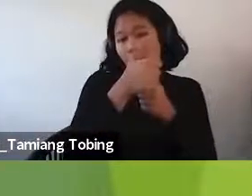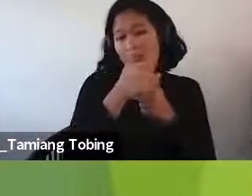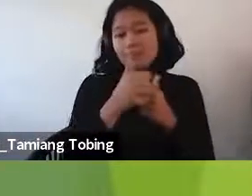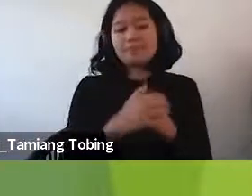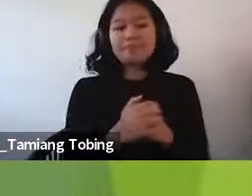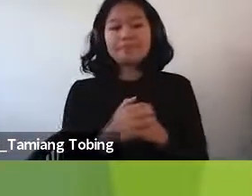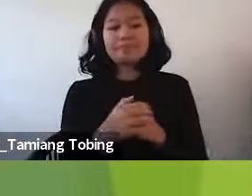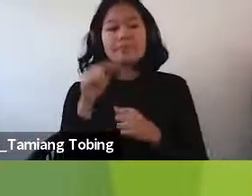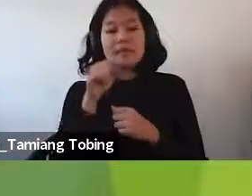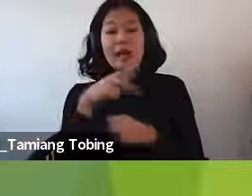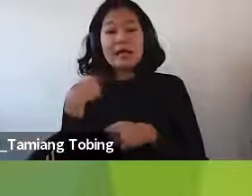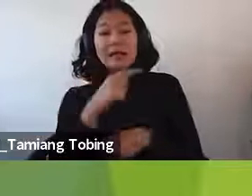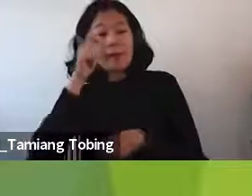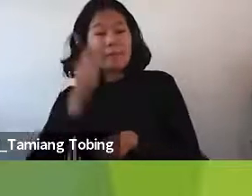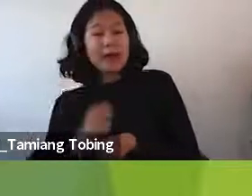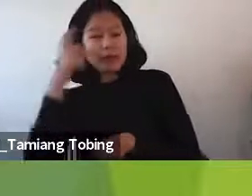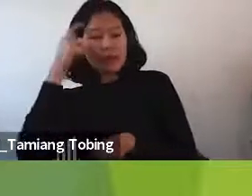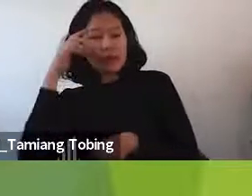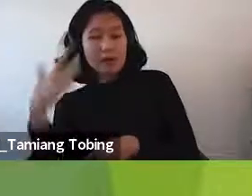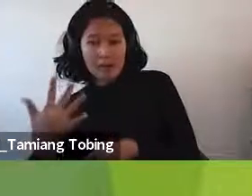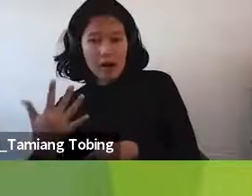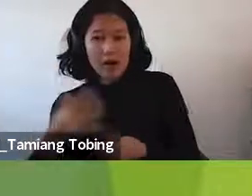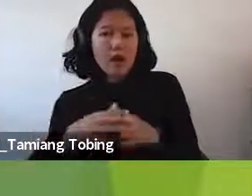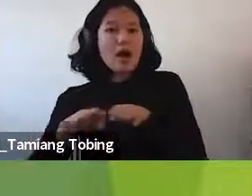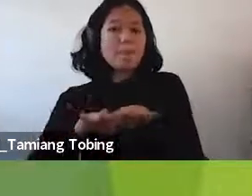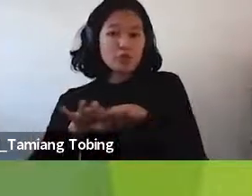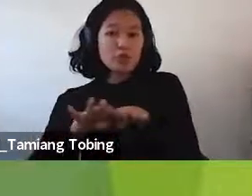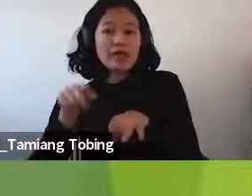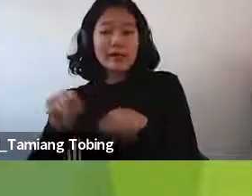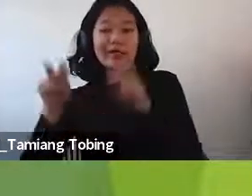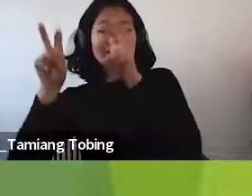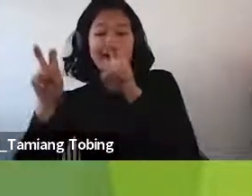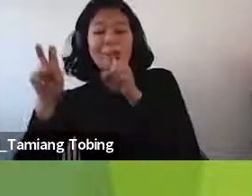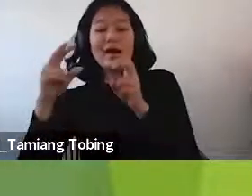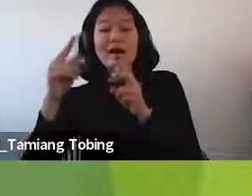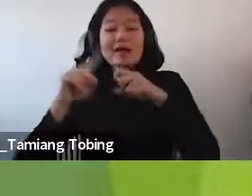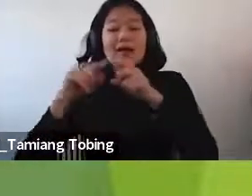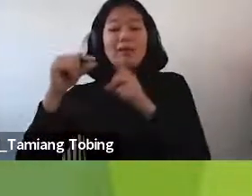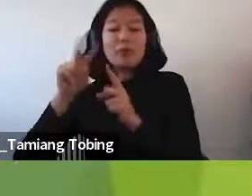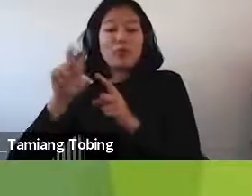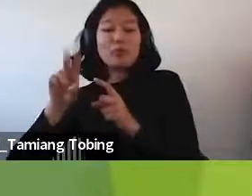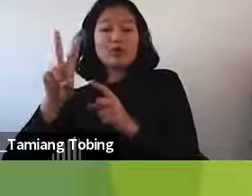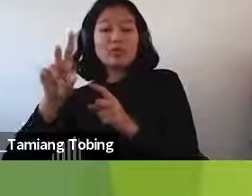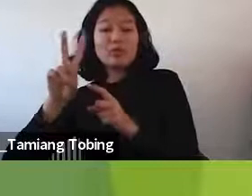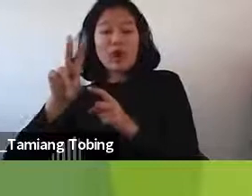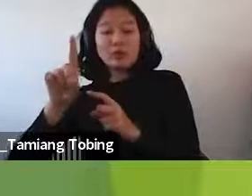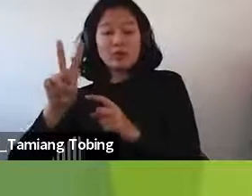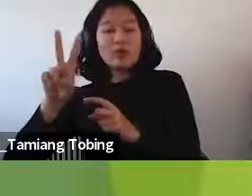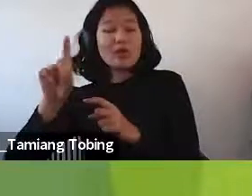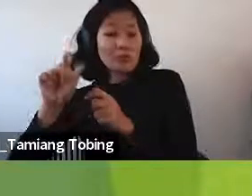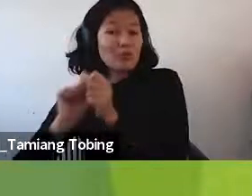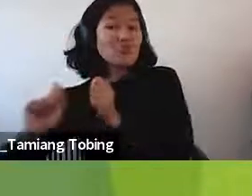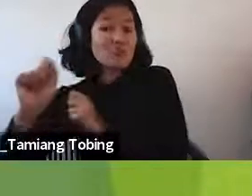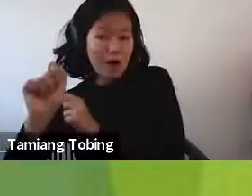Asumsi yang kita gunakan, sekali lagi, menyesuaikan dengan perubahan tema pada RKP 2021, pandemi COVID ini berakhir